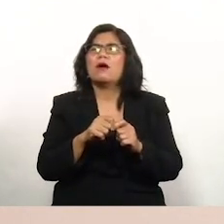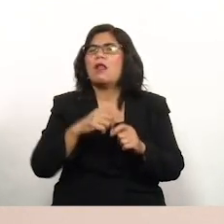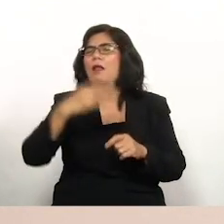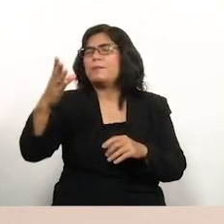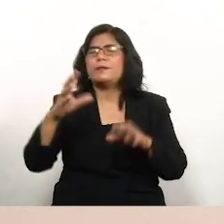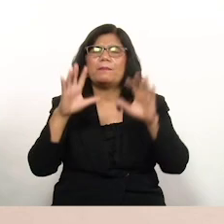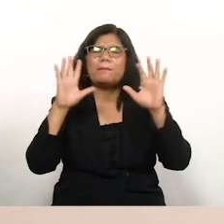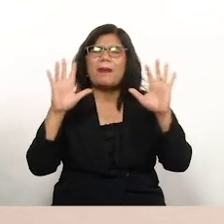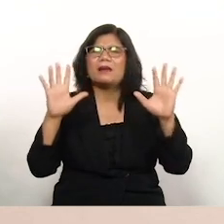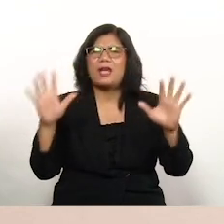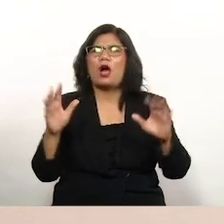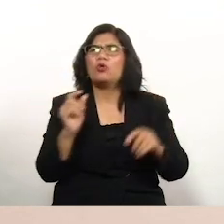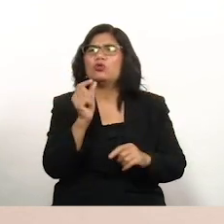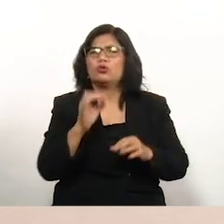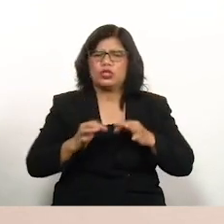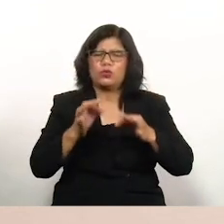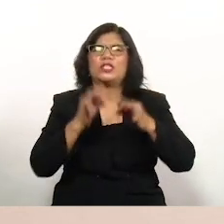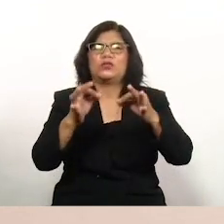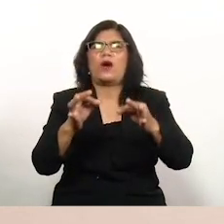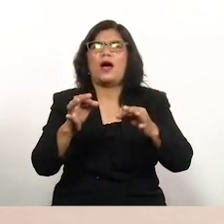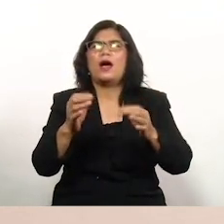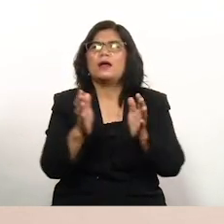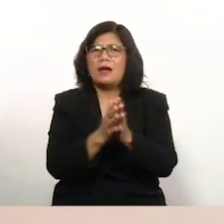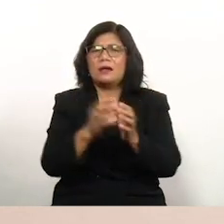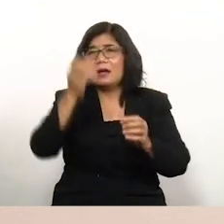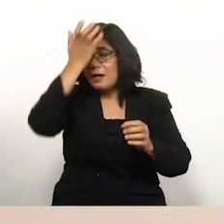bagi jiwa-jiwa dan kerajaannya